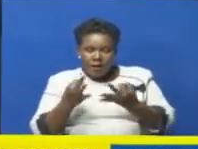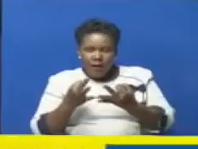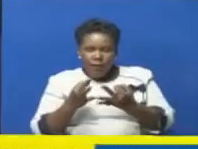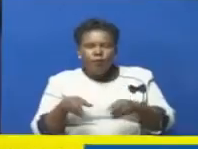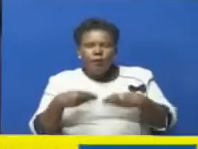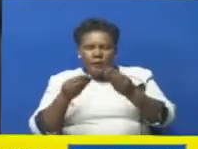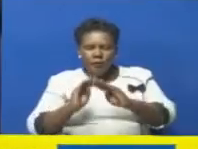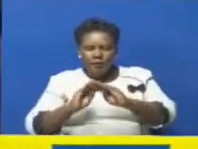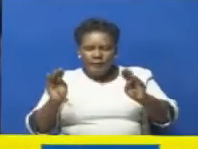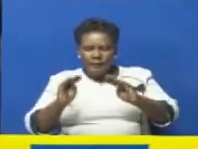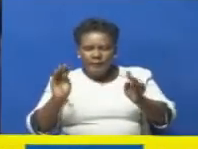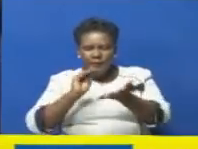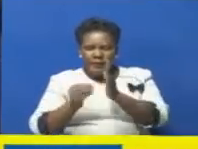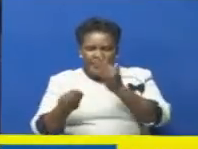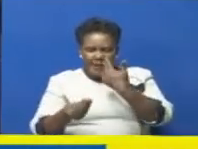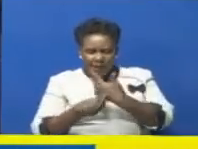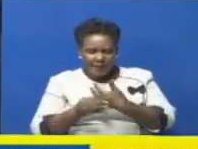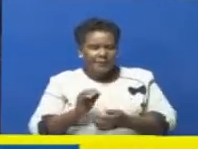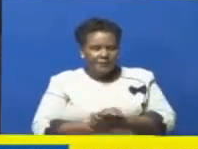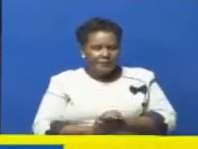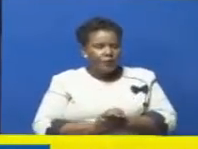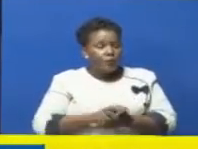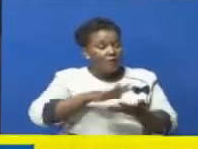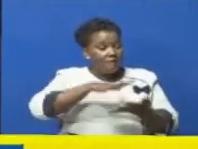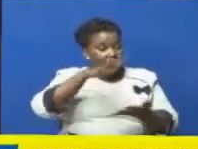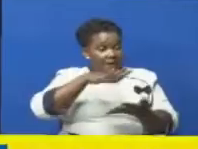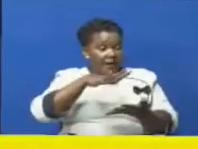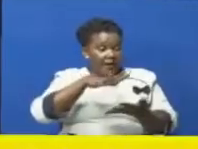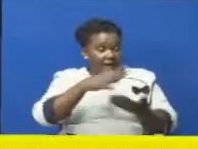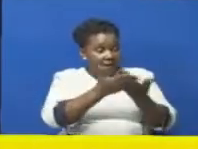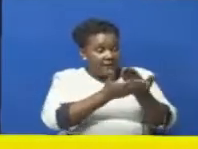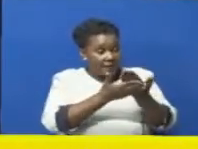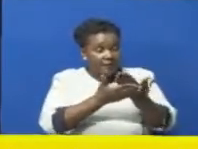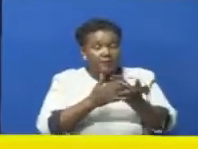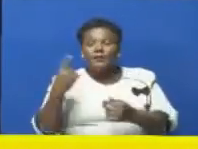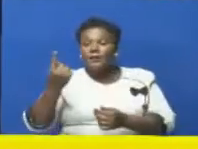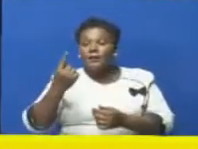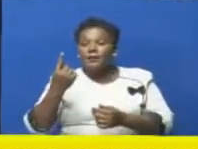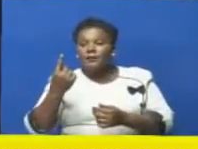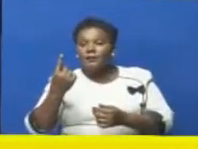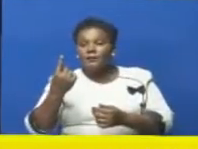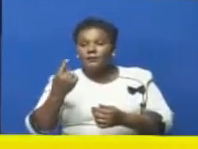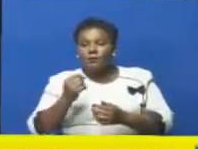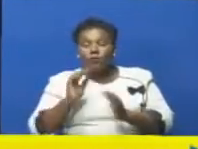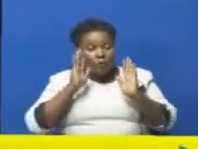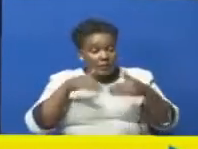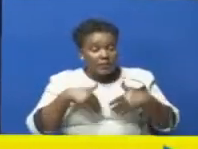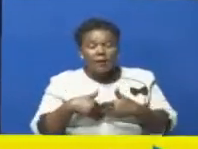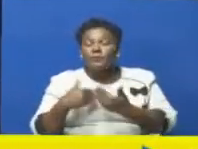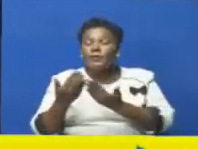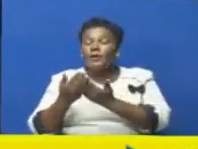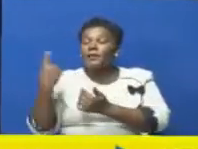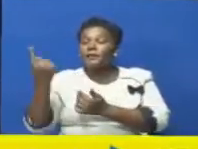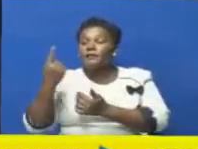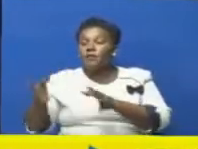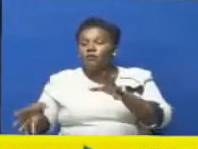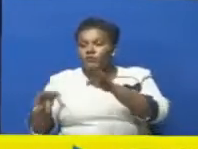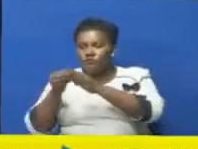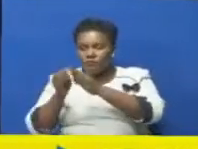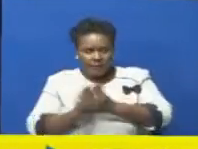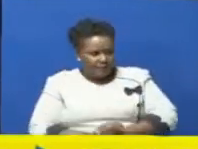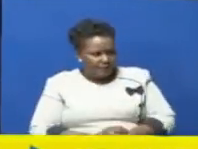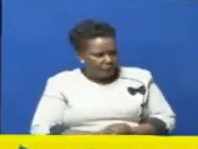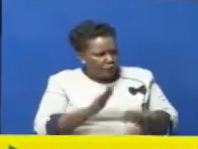na maslahi na nchi na taifa kwa ujumla. Swala la uviko 19 liliguswa katika baraza la Maulidi leo kitaifa. Ni nafasi ya